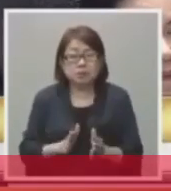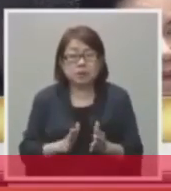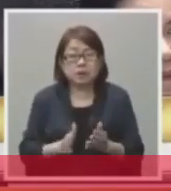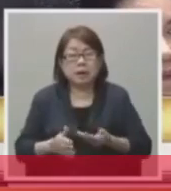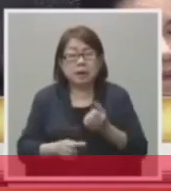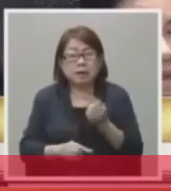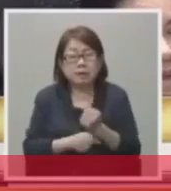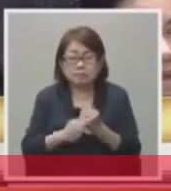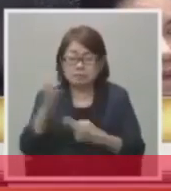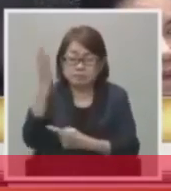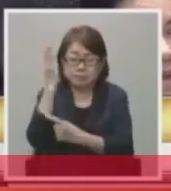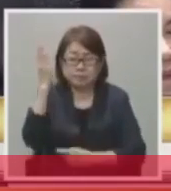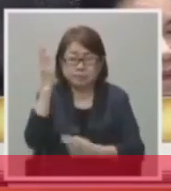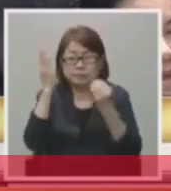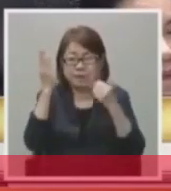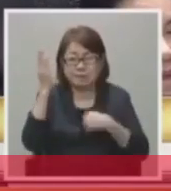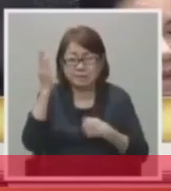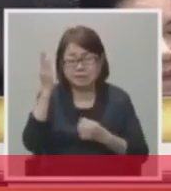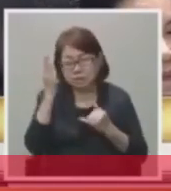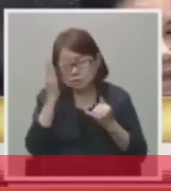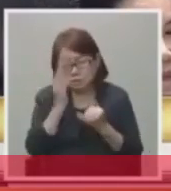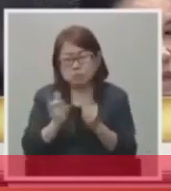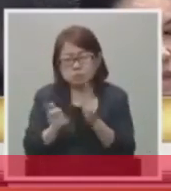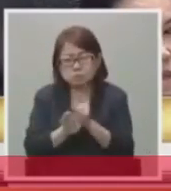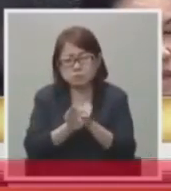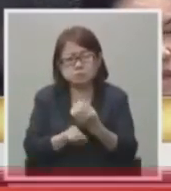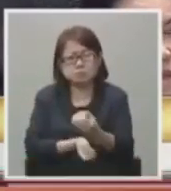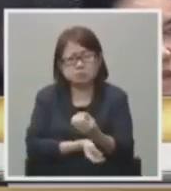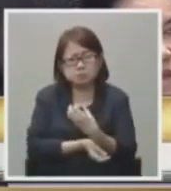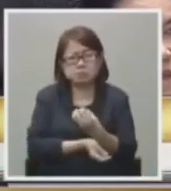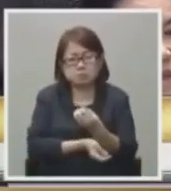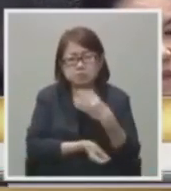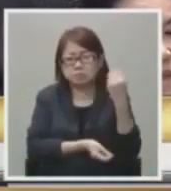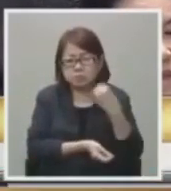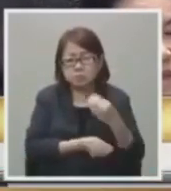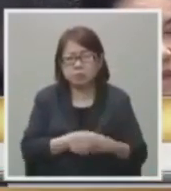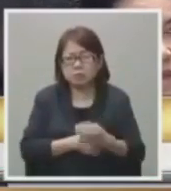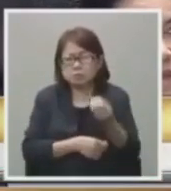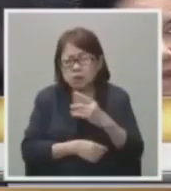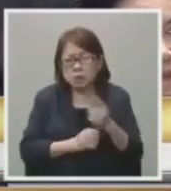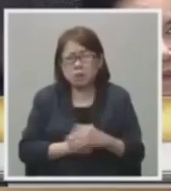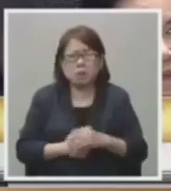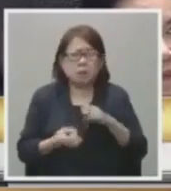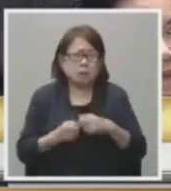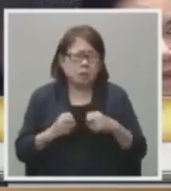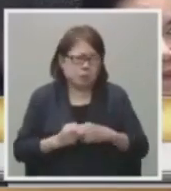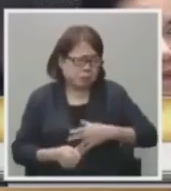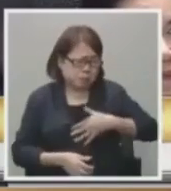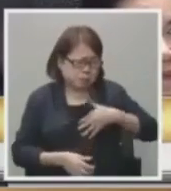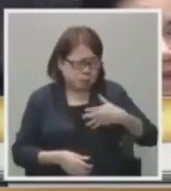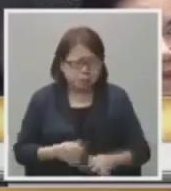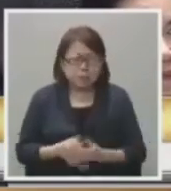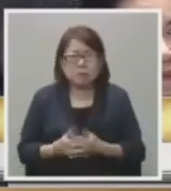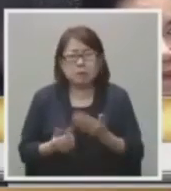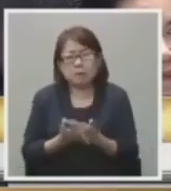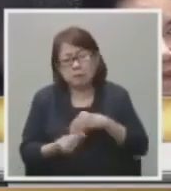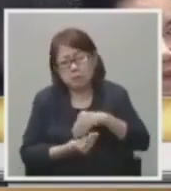บ้านผมไปออกพื้นที่ทีไรก็ได้ยินคำนี้ได้ยินว่าเขาเดือดร้อนได้ยินว่าเงินไม่